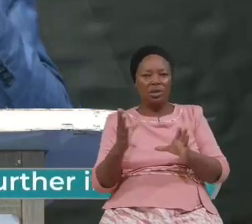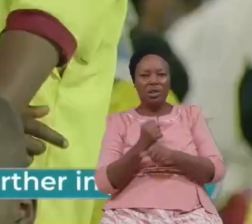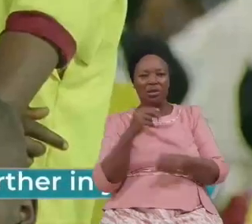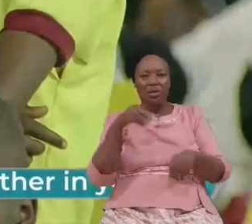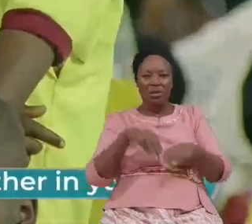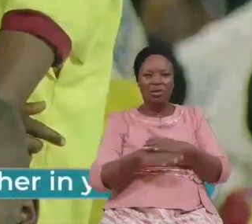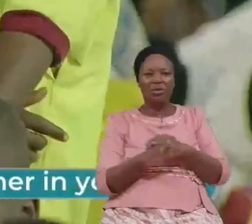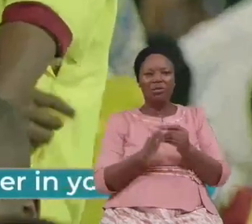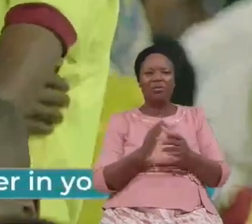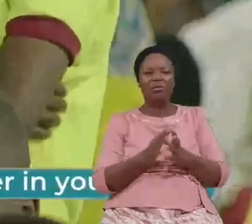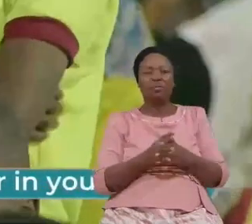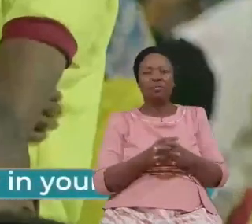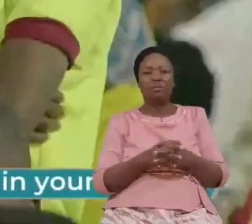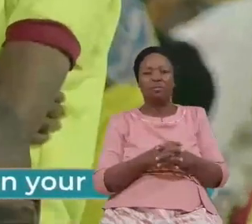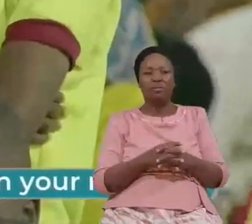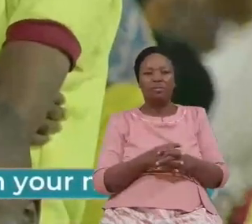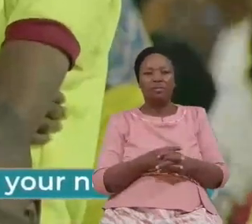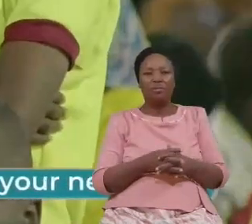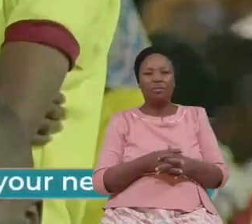le ciel vous donne